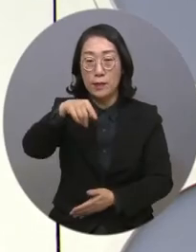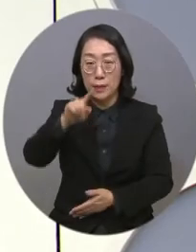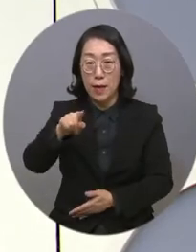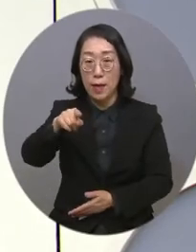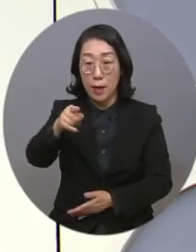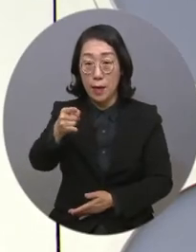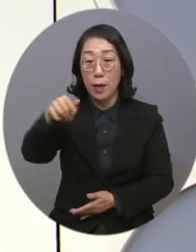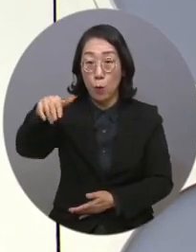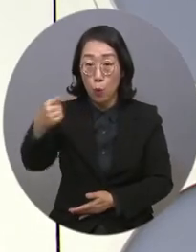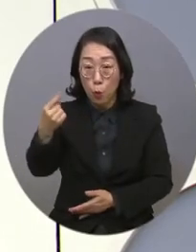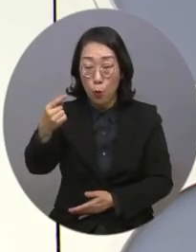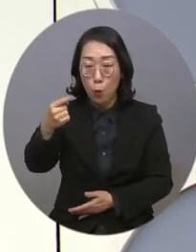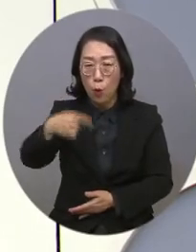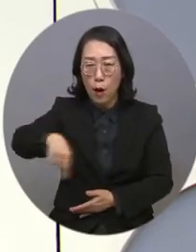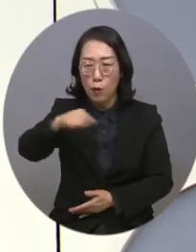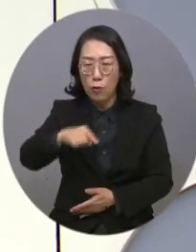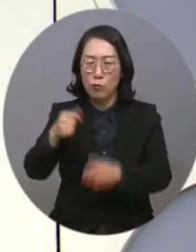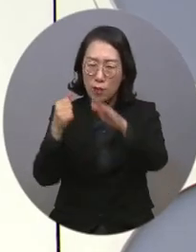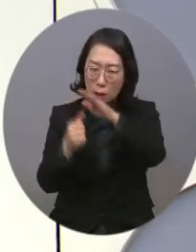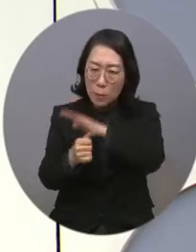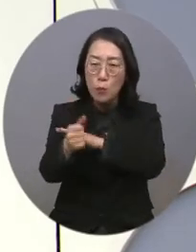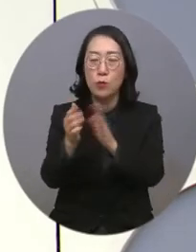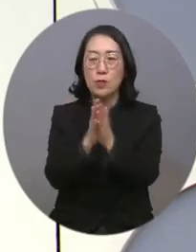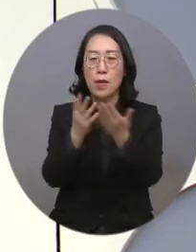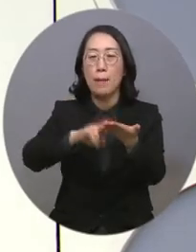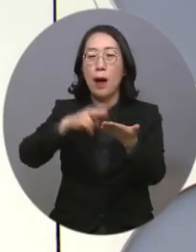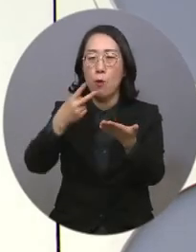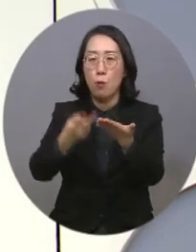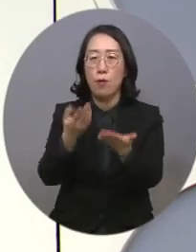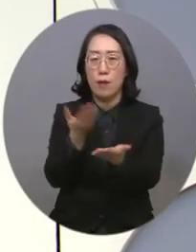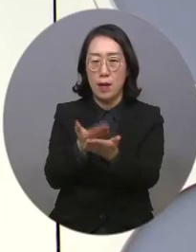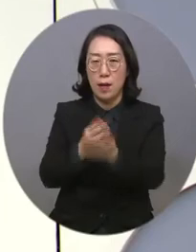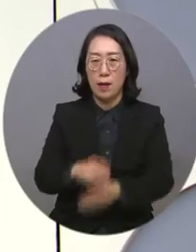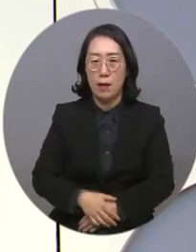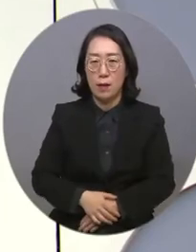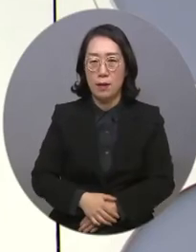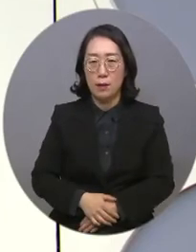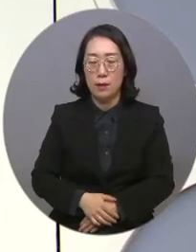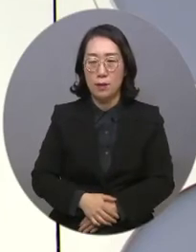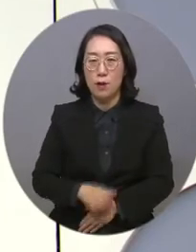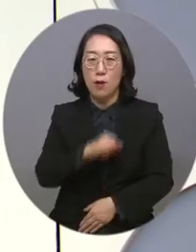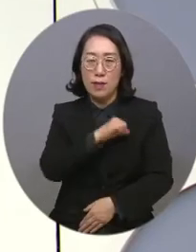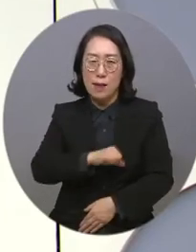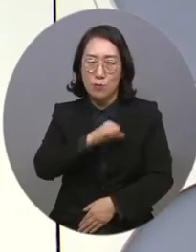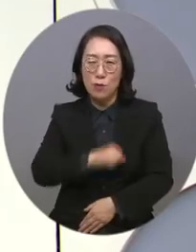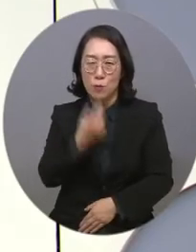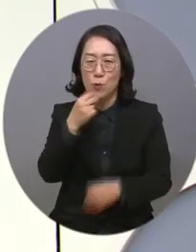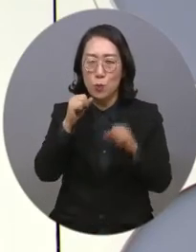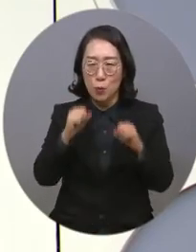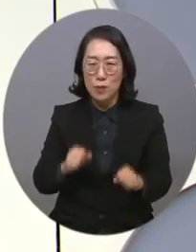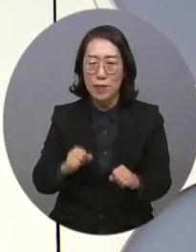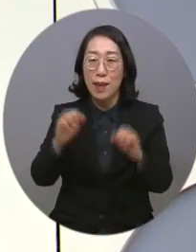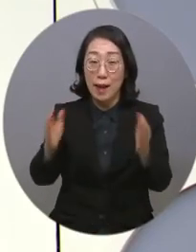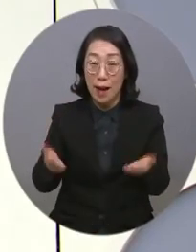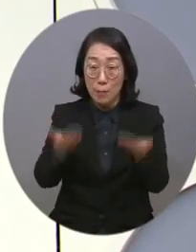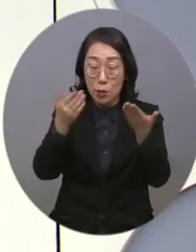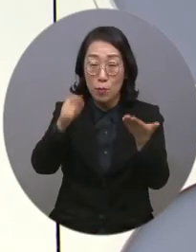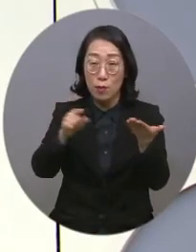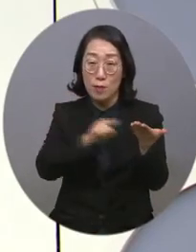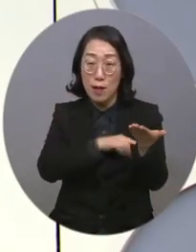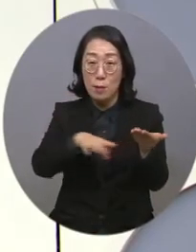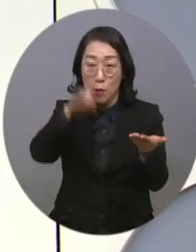소설 하나 번역해서 부탁을 했어요. 그래서 제가 그 당시에 배운 게 이제 밀란 쿤데라의 자물쇠인자의 가벼움이거든요. 이걸 제일 먼저